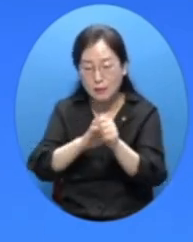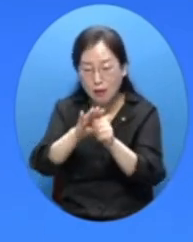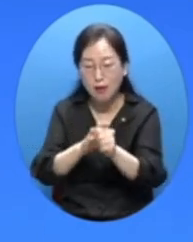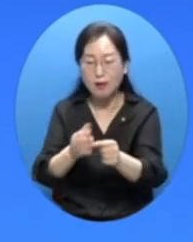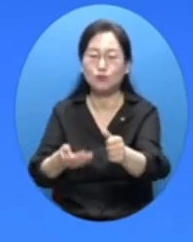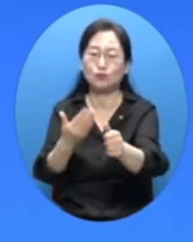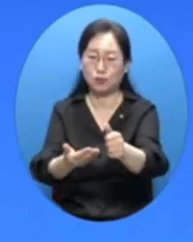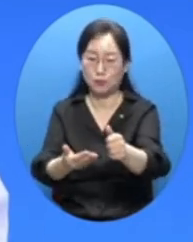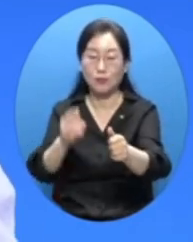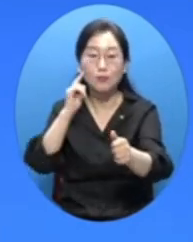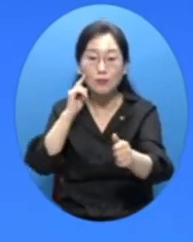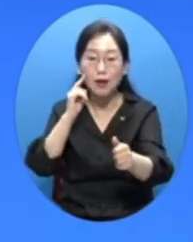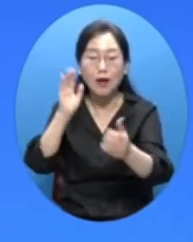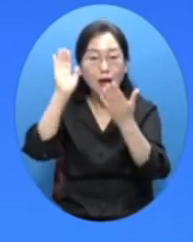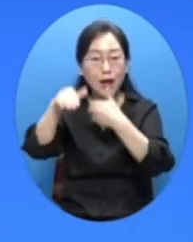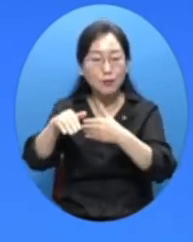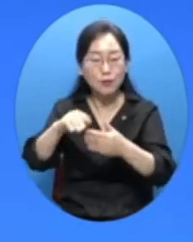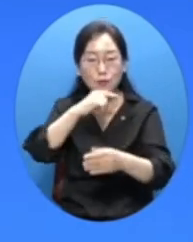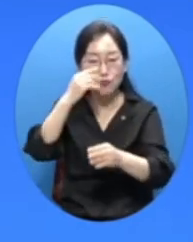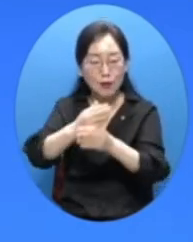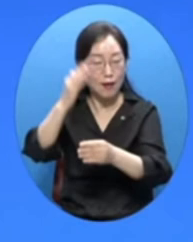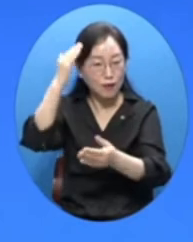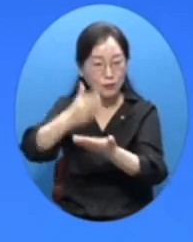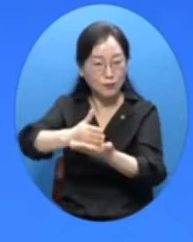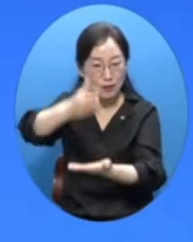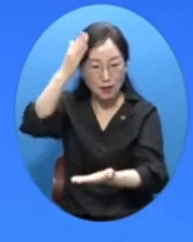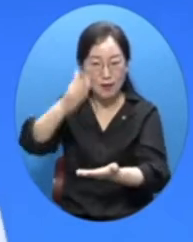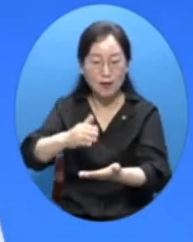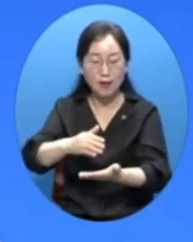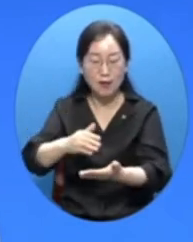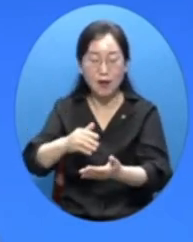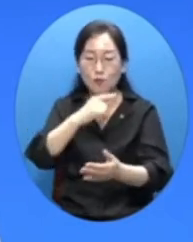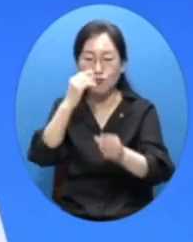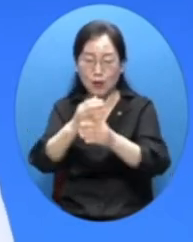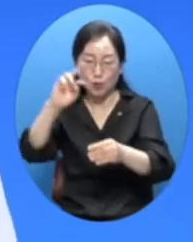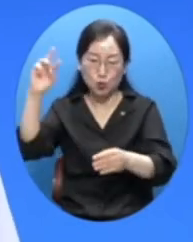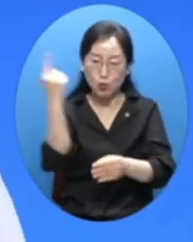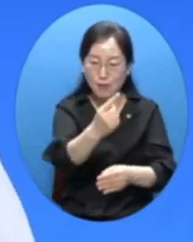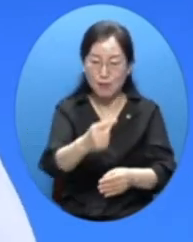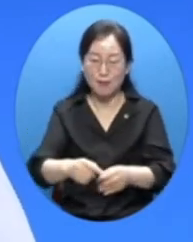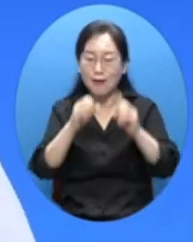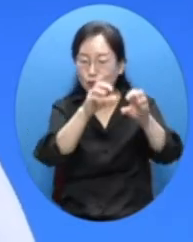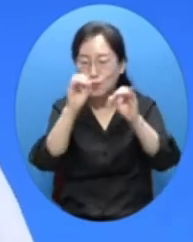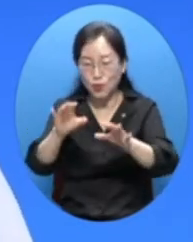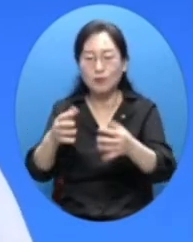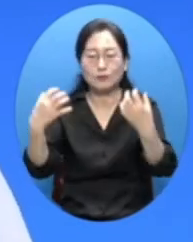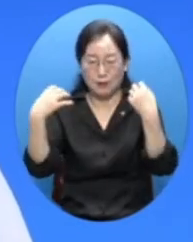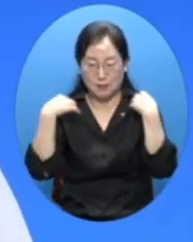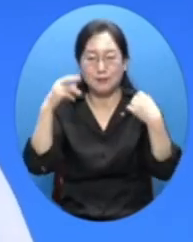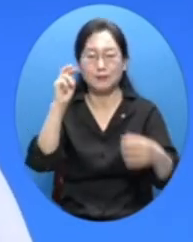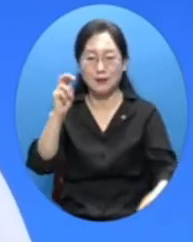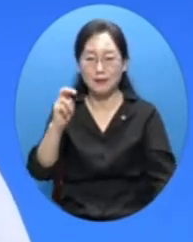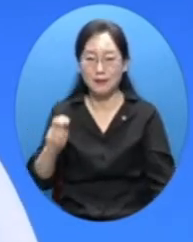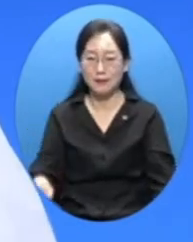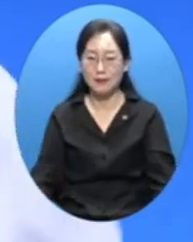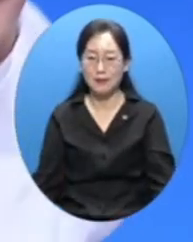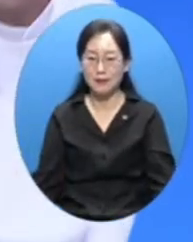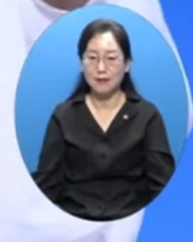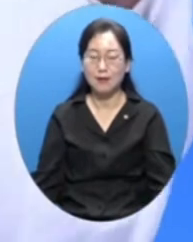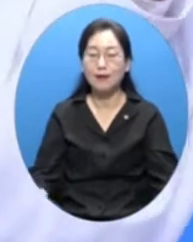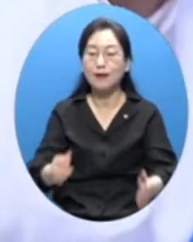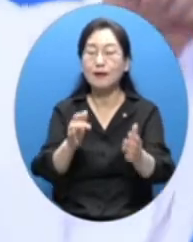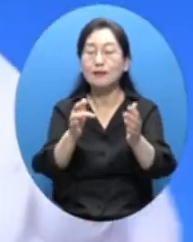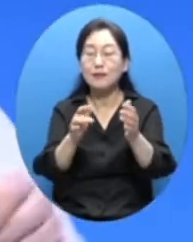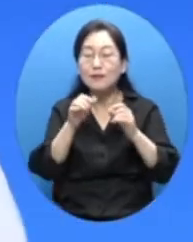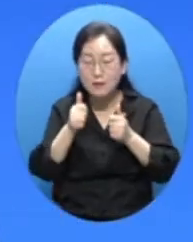모셔야 됩니다. 왜? 앞으로 남북통일되면 3만 5천 명이 북한 가서 다 선교사로 일을 하게 될 테니까 그러므로